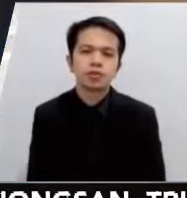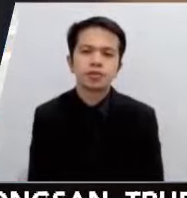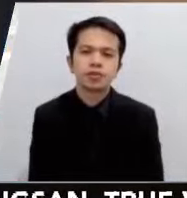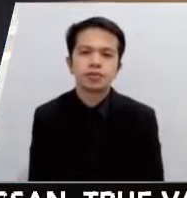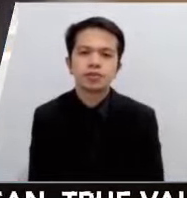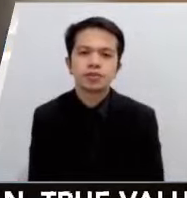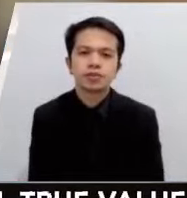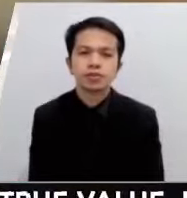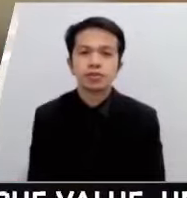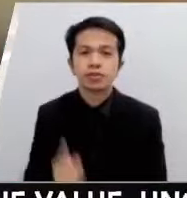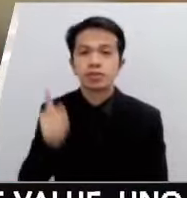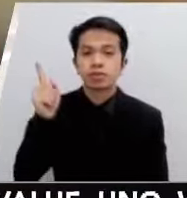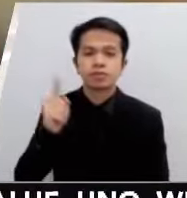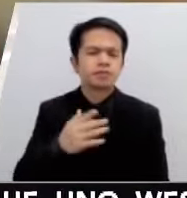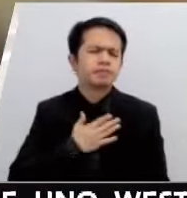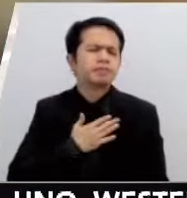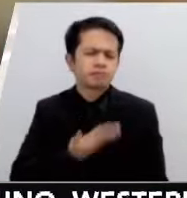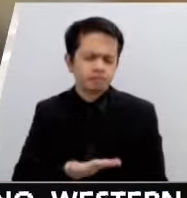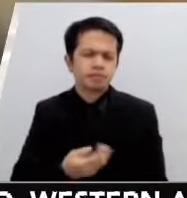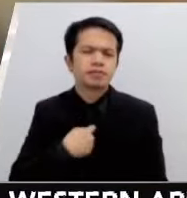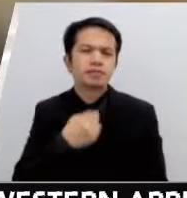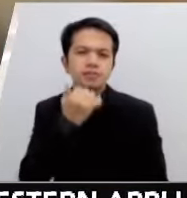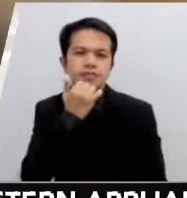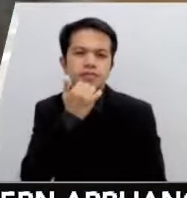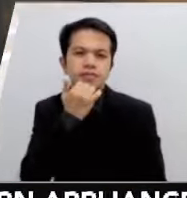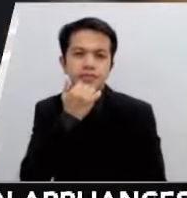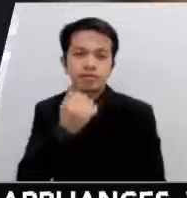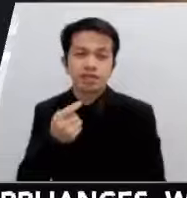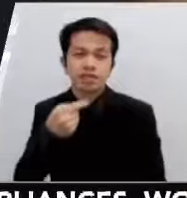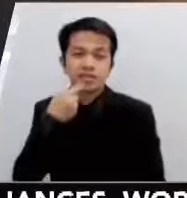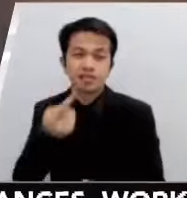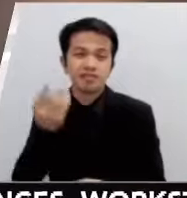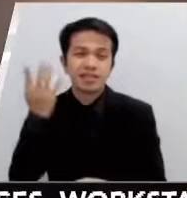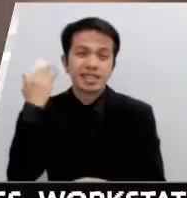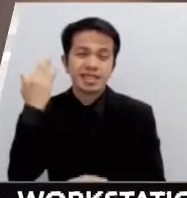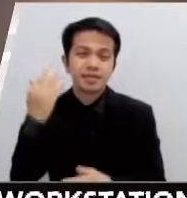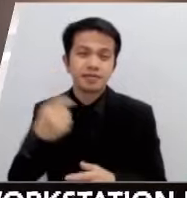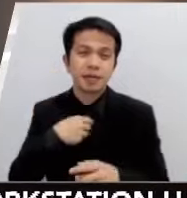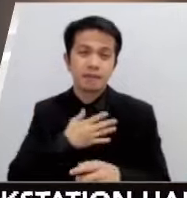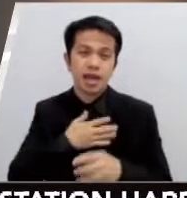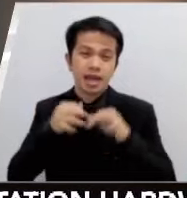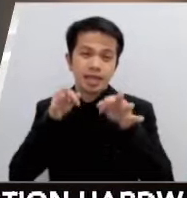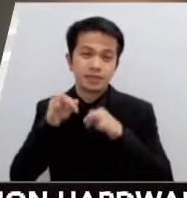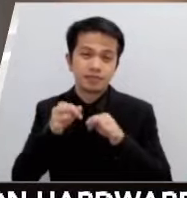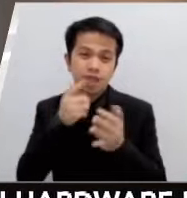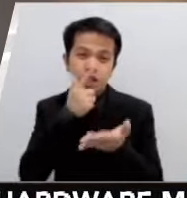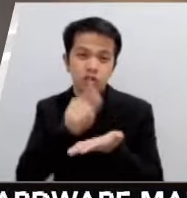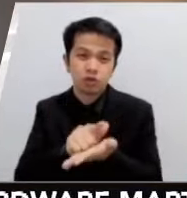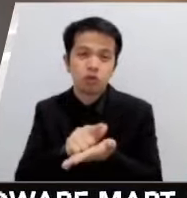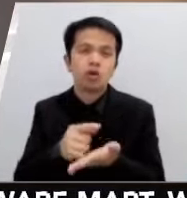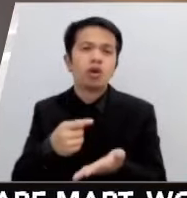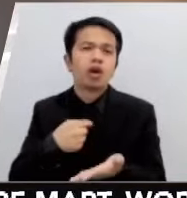Admittedly, mali ako doon. Kaya sabi ko nga po sa aking explanation letter, I'm willing to subject